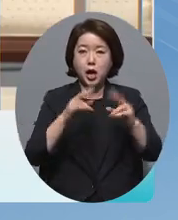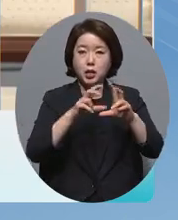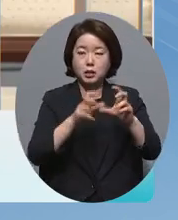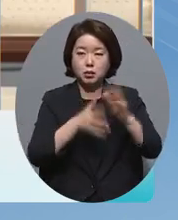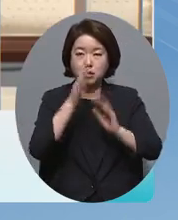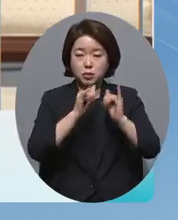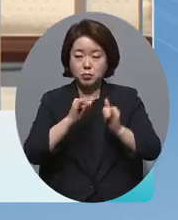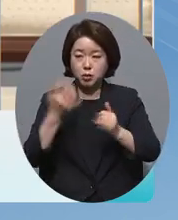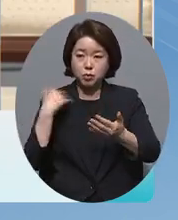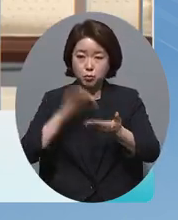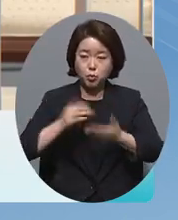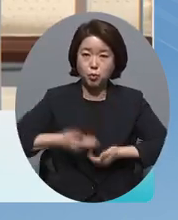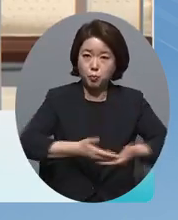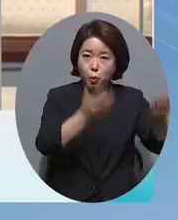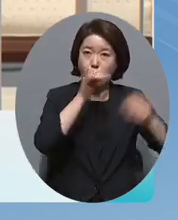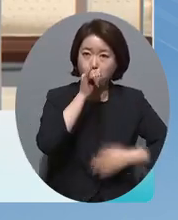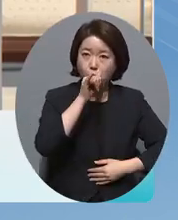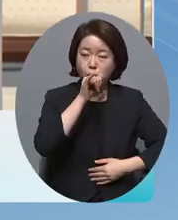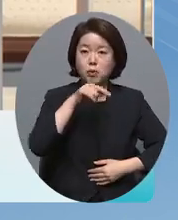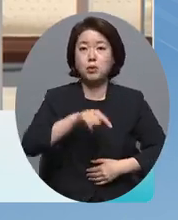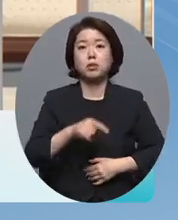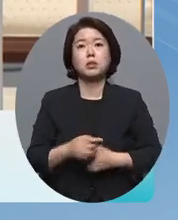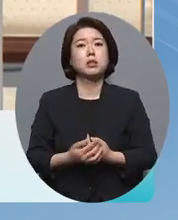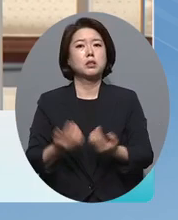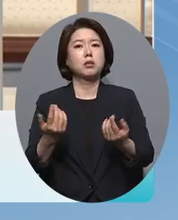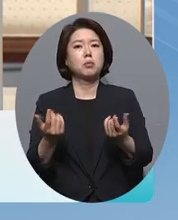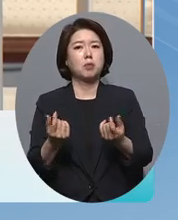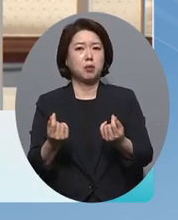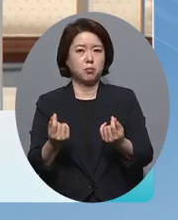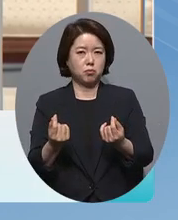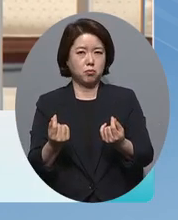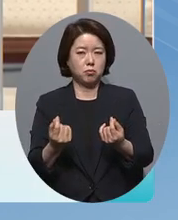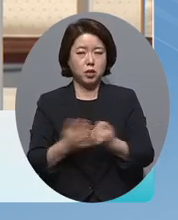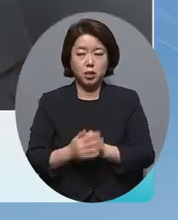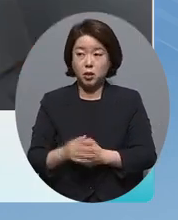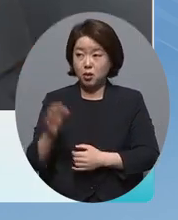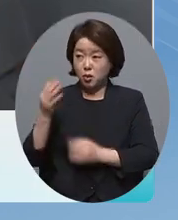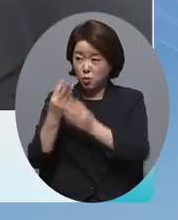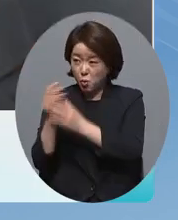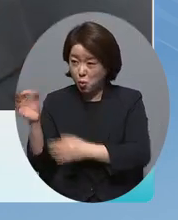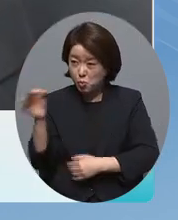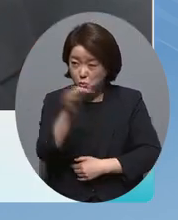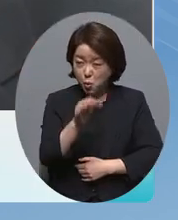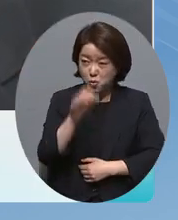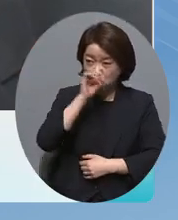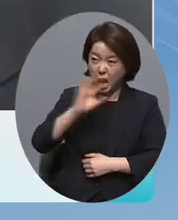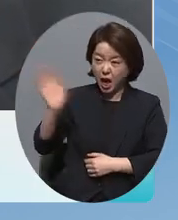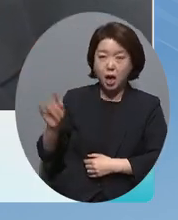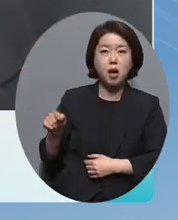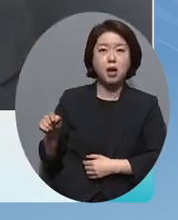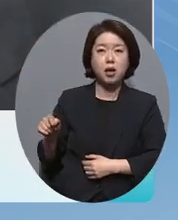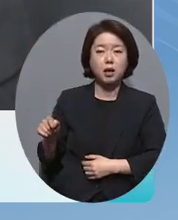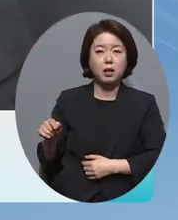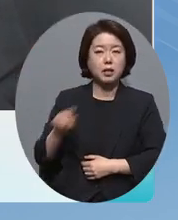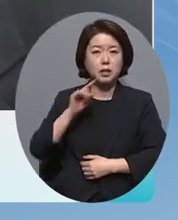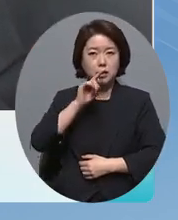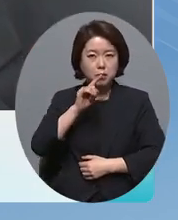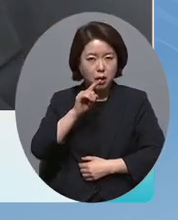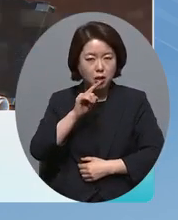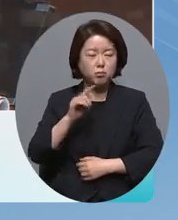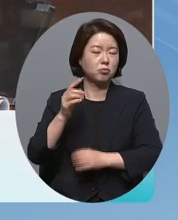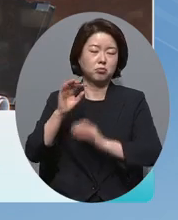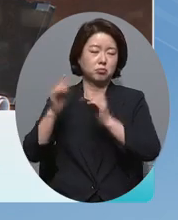성남시는게 돌려줬다라고 하는 거기 때문에 그런 일환으로 봐야지 이것을 현금으로 줬기 때문에 이렇게만 볼 수는 없다는 것을 말씀드립니다